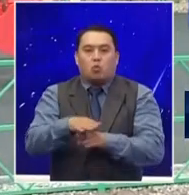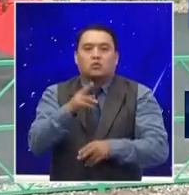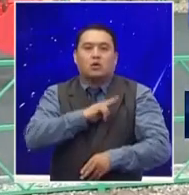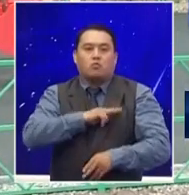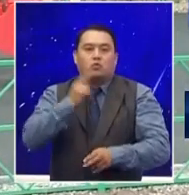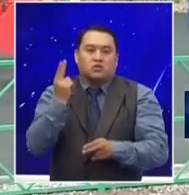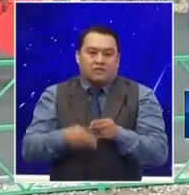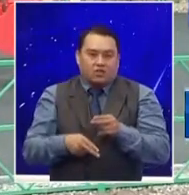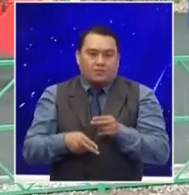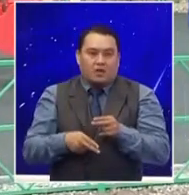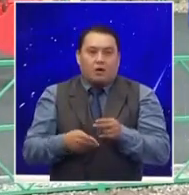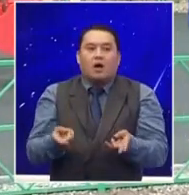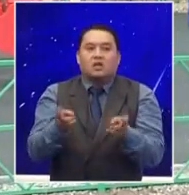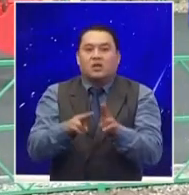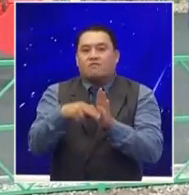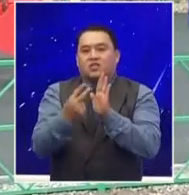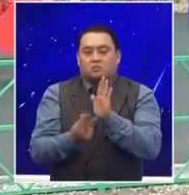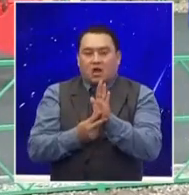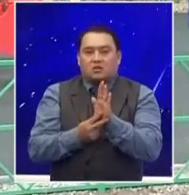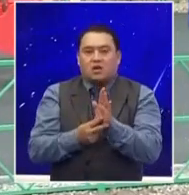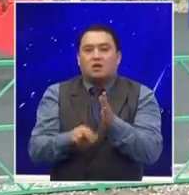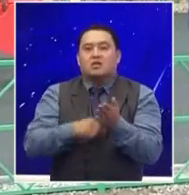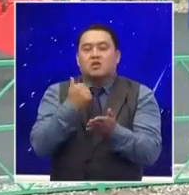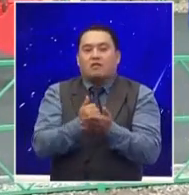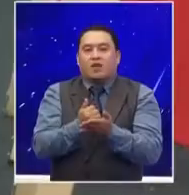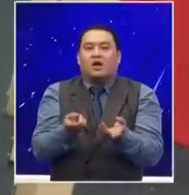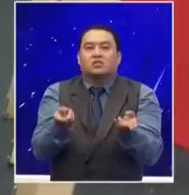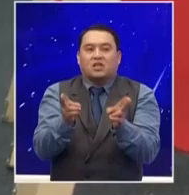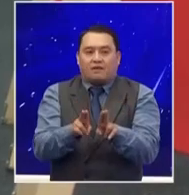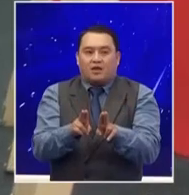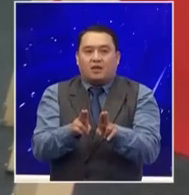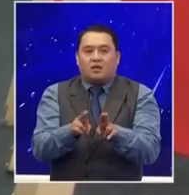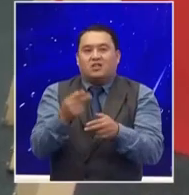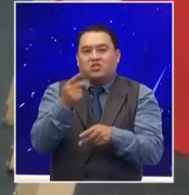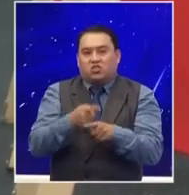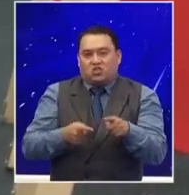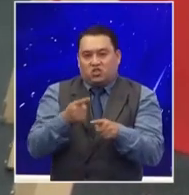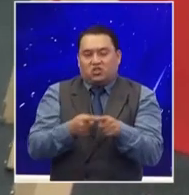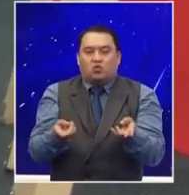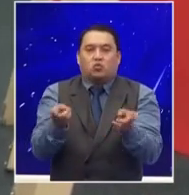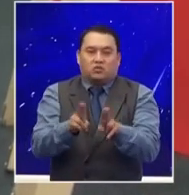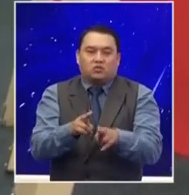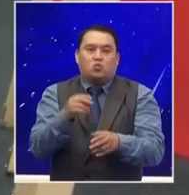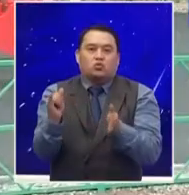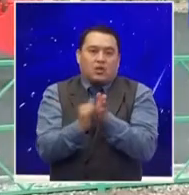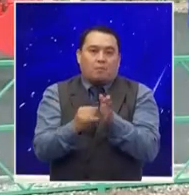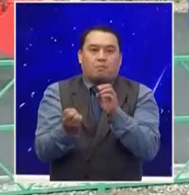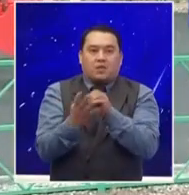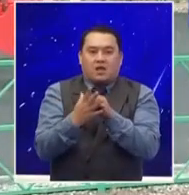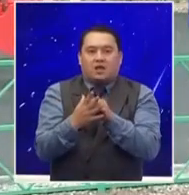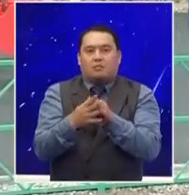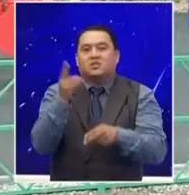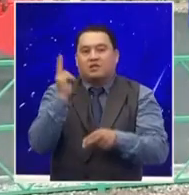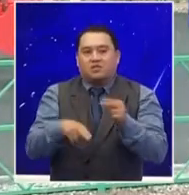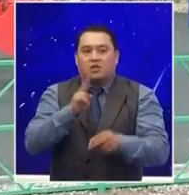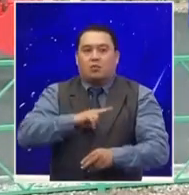завершены. На остальных площадках 18 основания готово. Частично малые архитектурные формы уже установлены. 15 числа мы